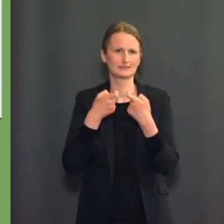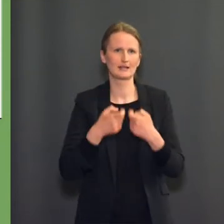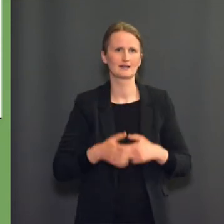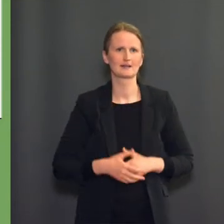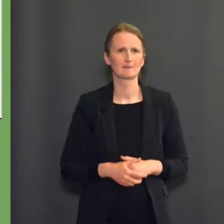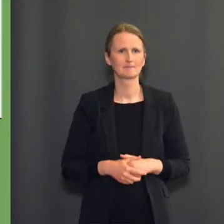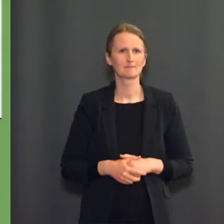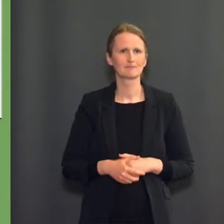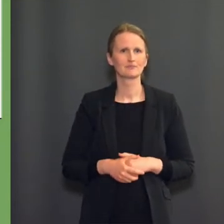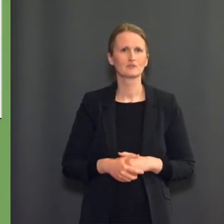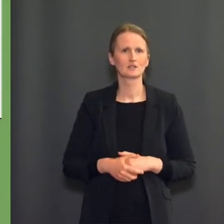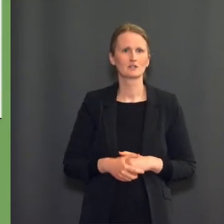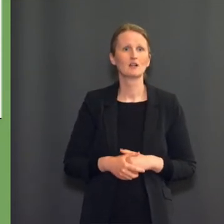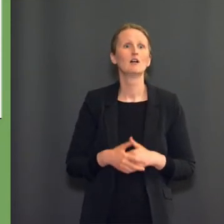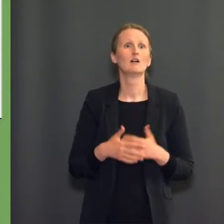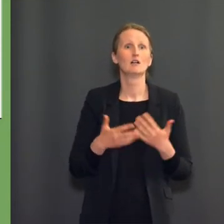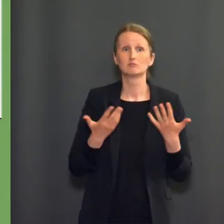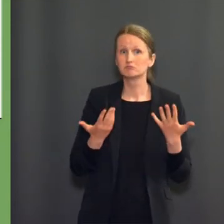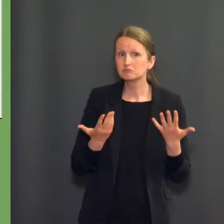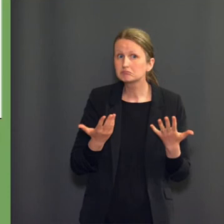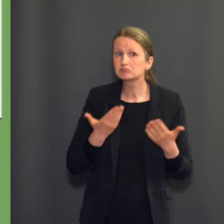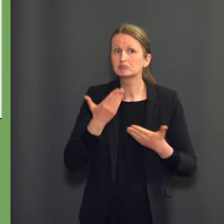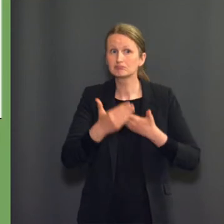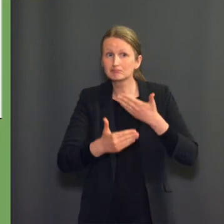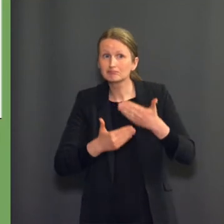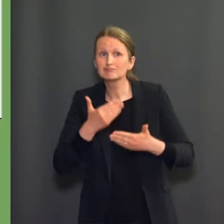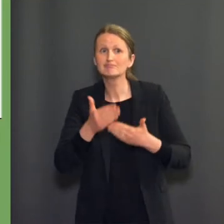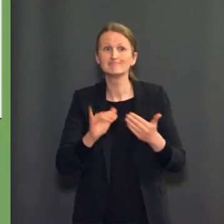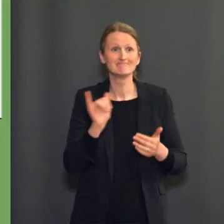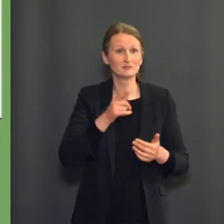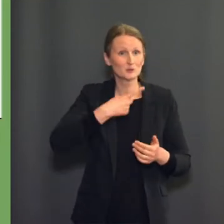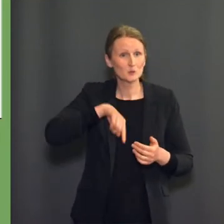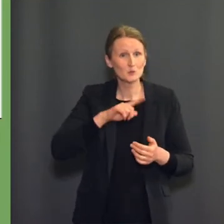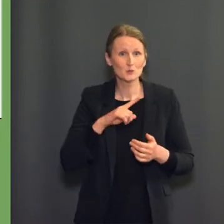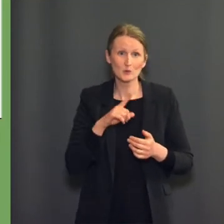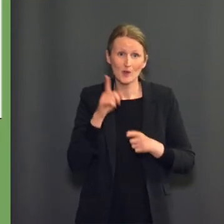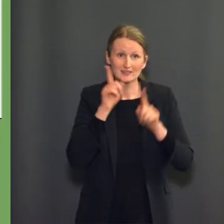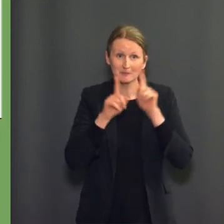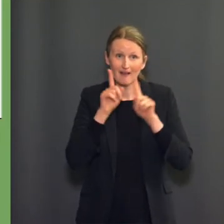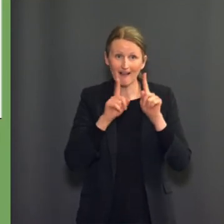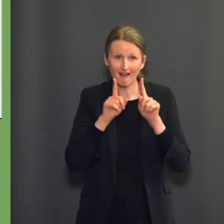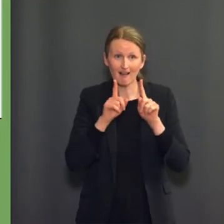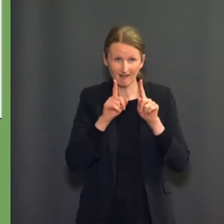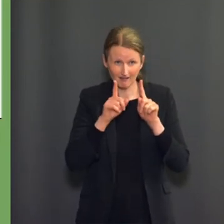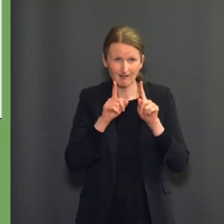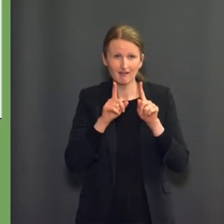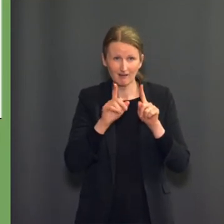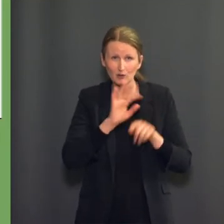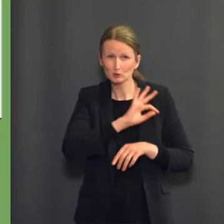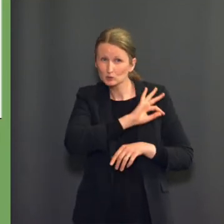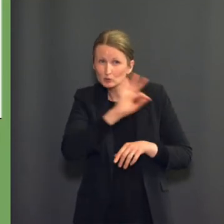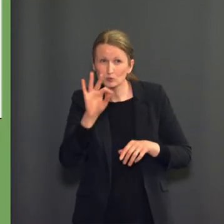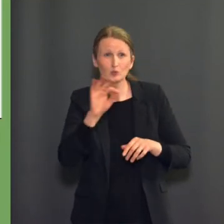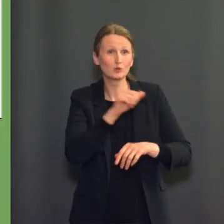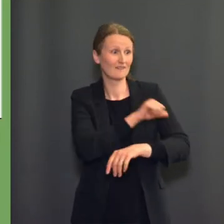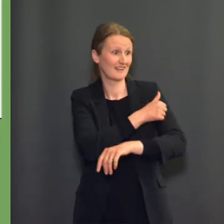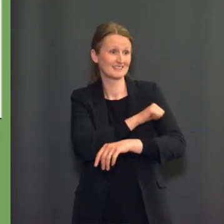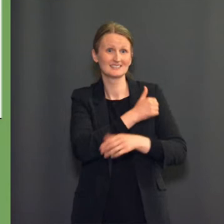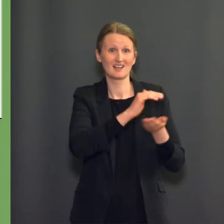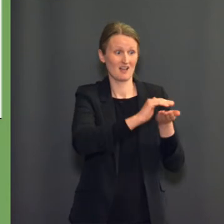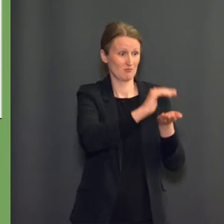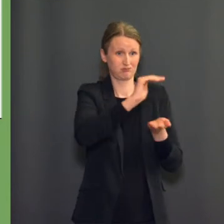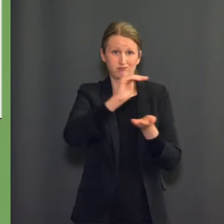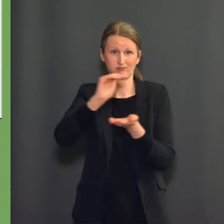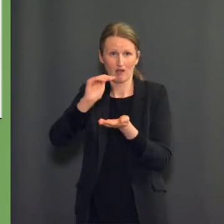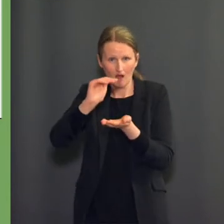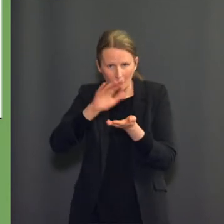En opérant de la sorte, nous entendons veiller à ce que tous les vaccins disponibles soient administrés de manière